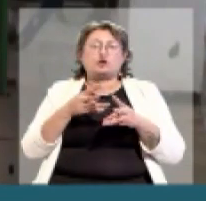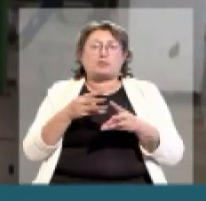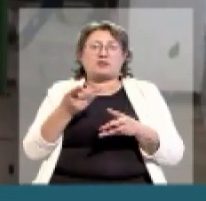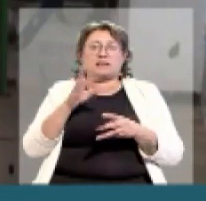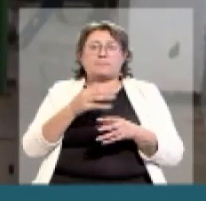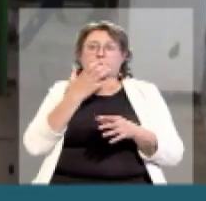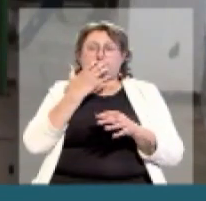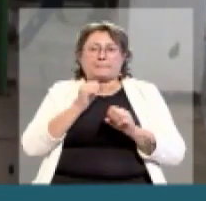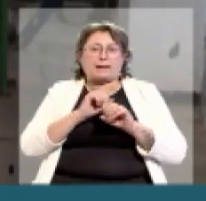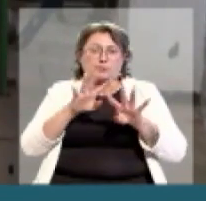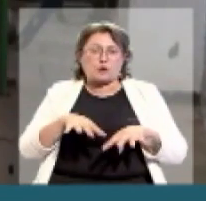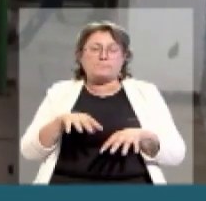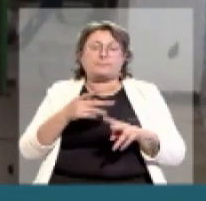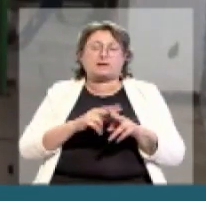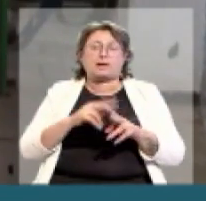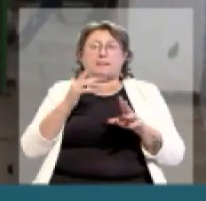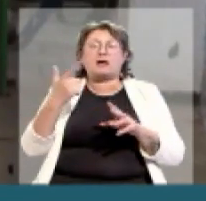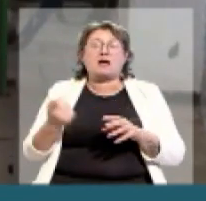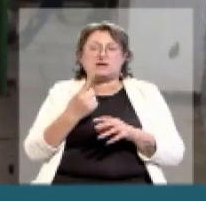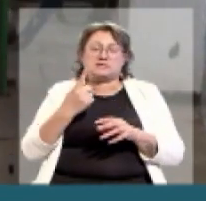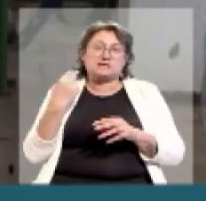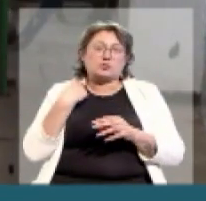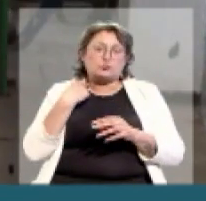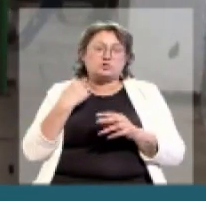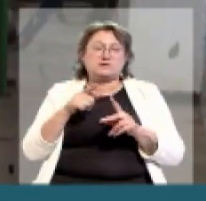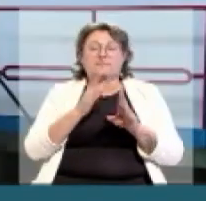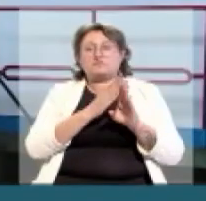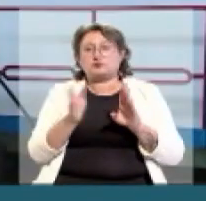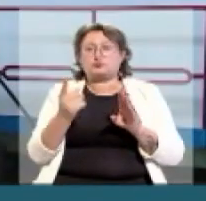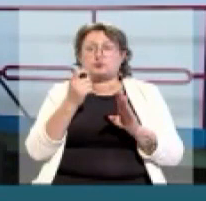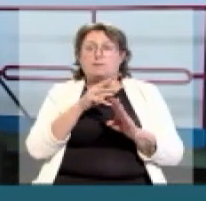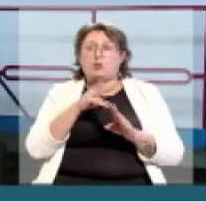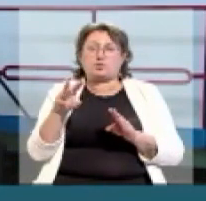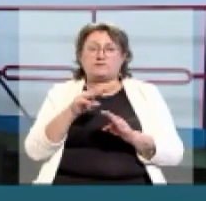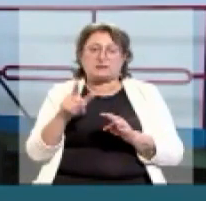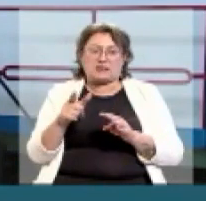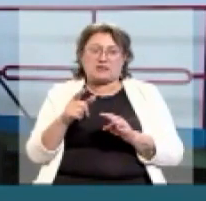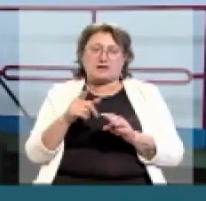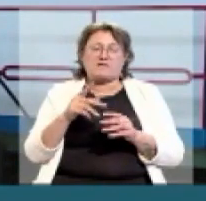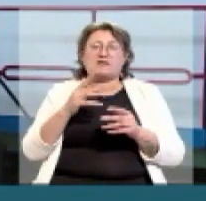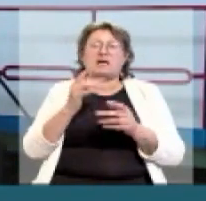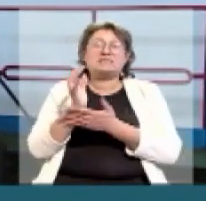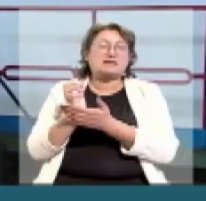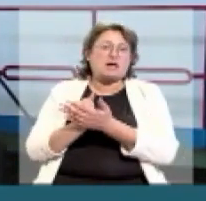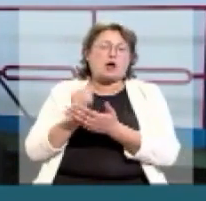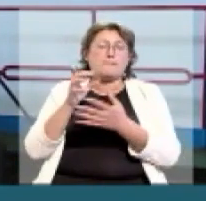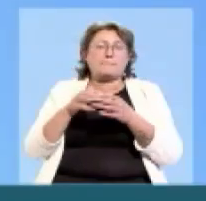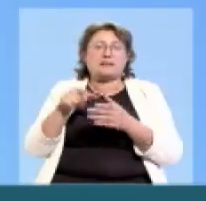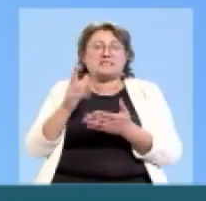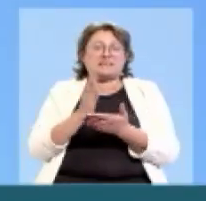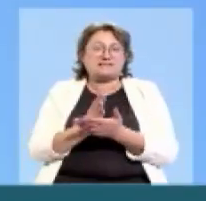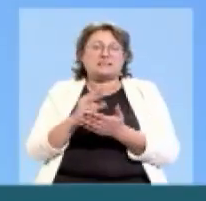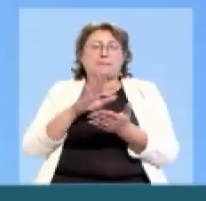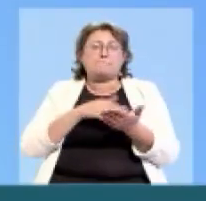для теплоисточников является природный газ. Задолженность за него превышает 100 миллионов тенге. В качестве резерва в компании